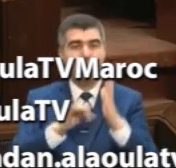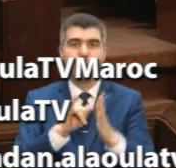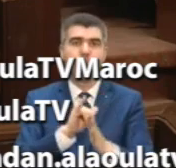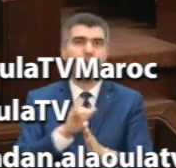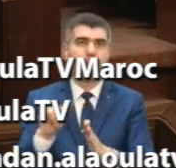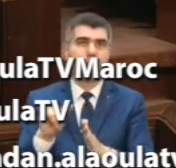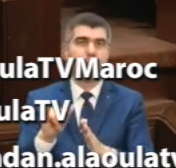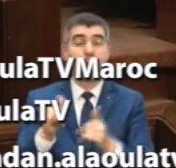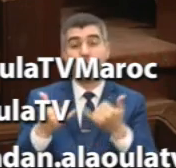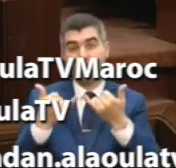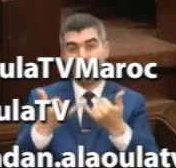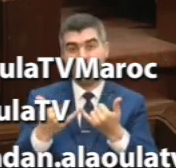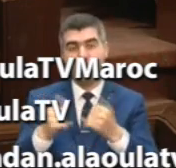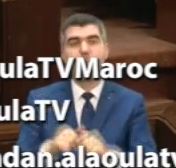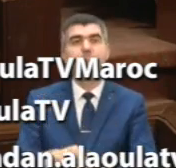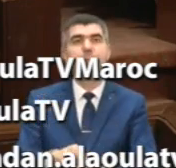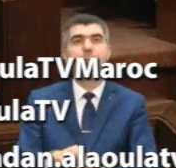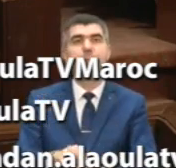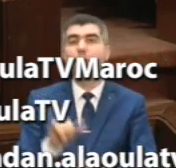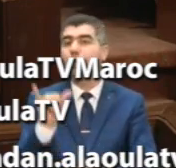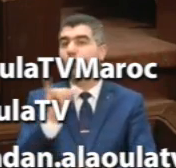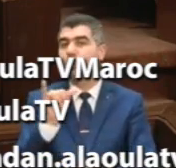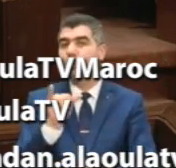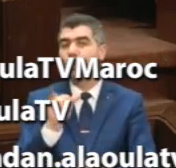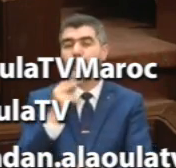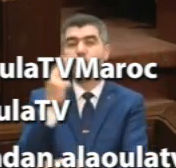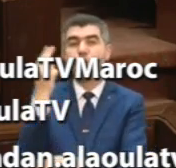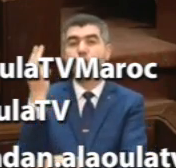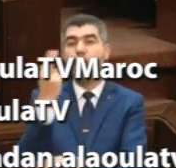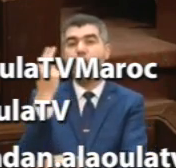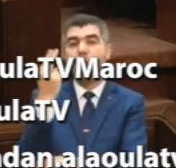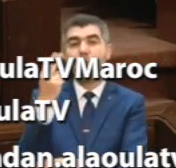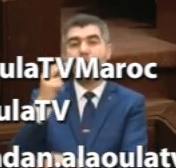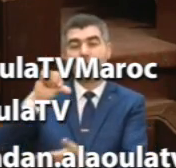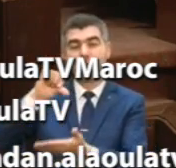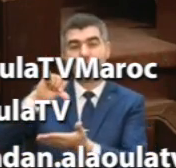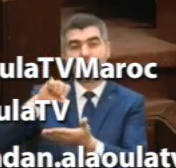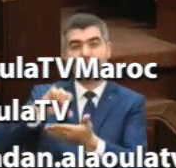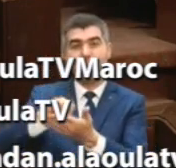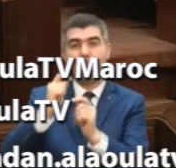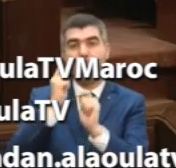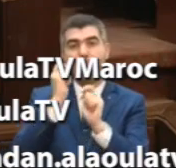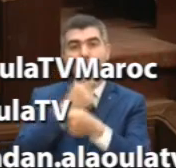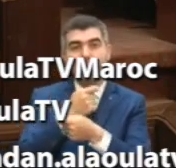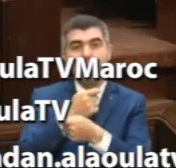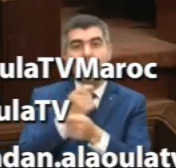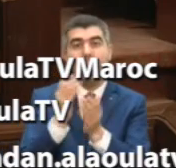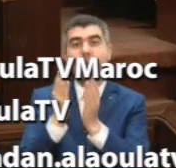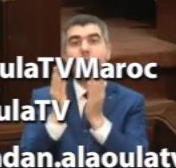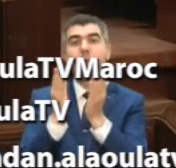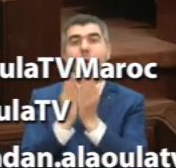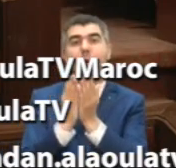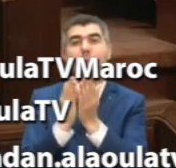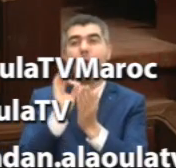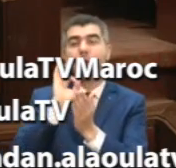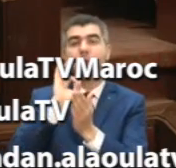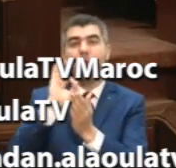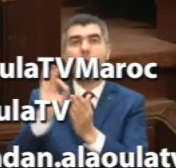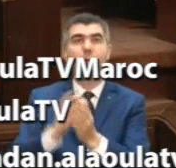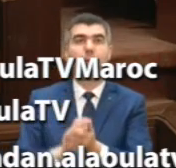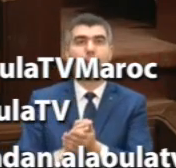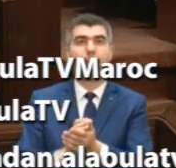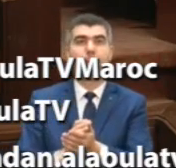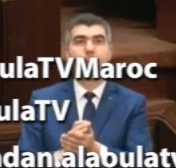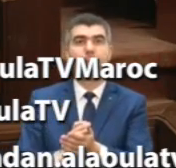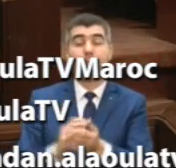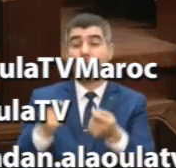اليوم ما ذنب الجامعه ديال محمد الاول وما ذنب الطلبه ديال الجامعه ديال محمد الاول اذا